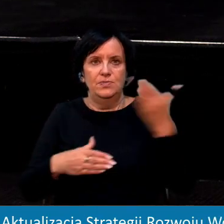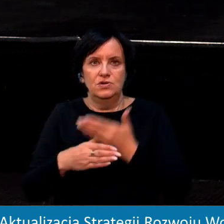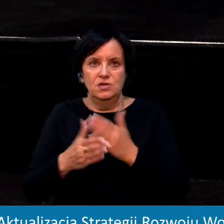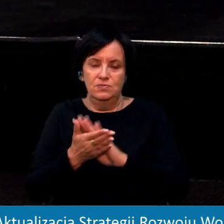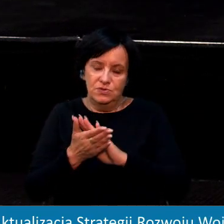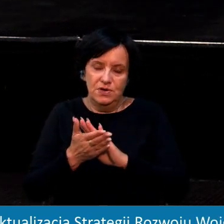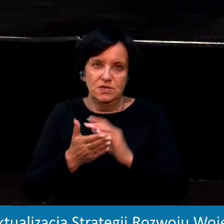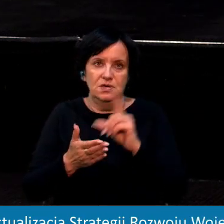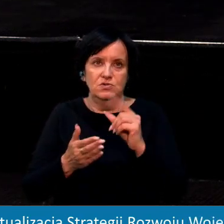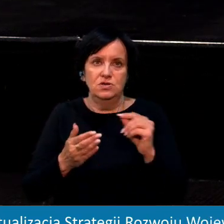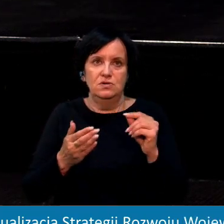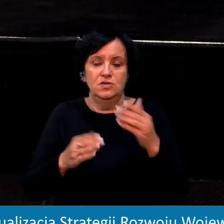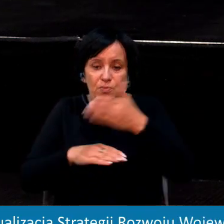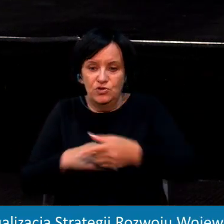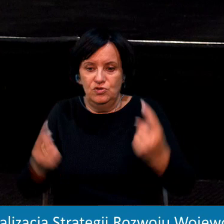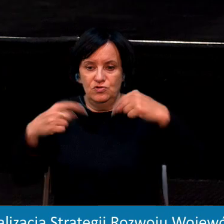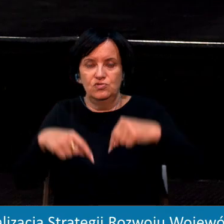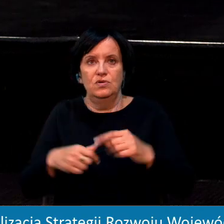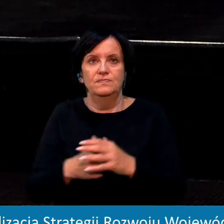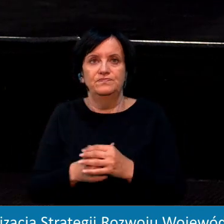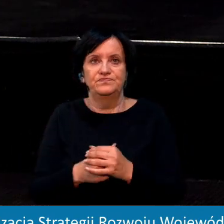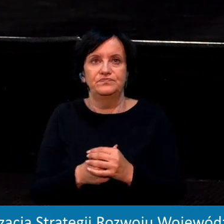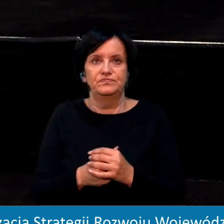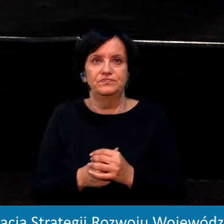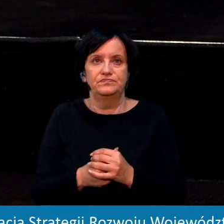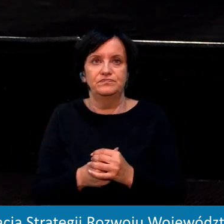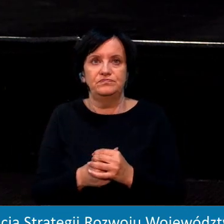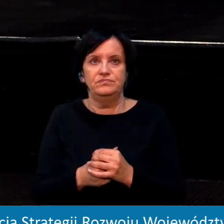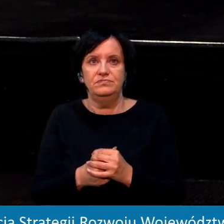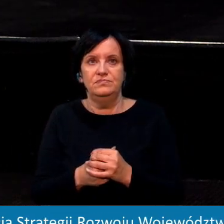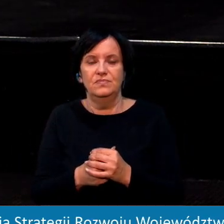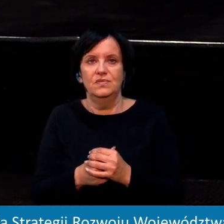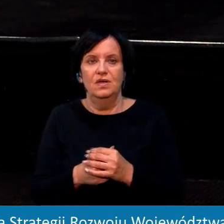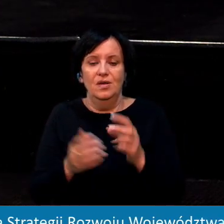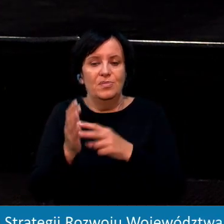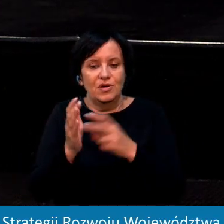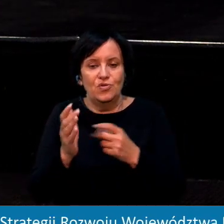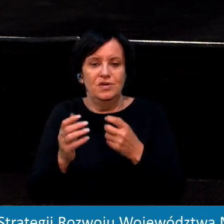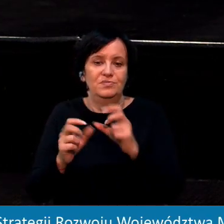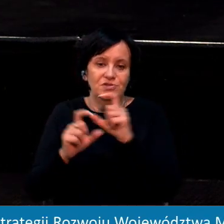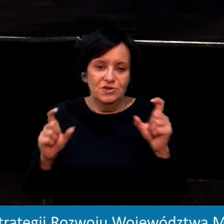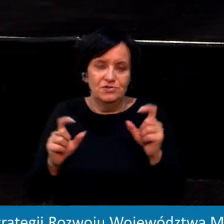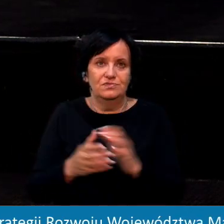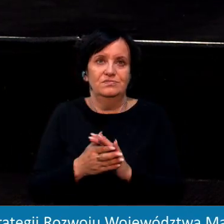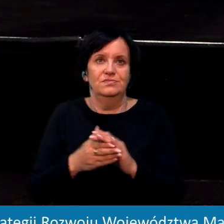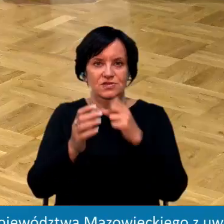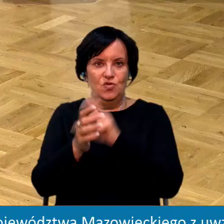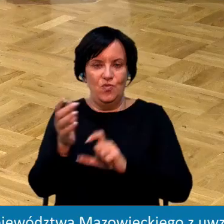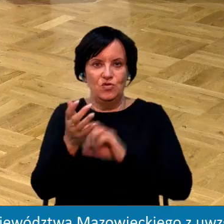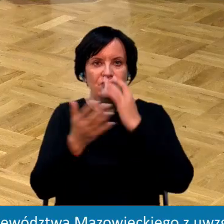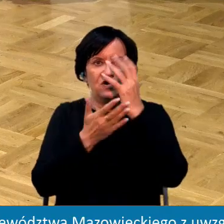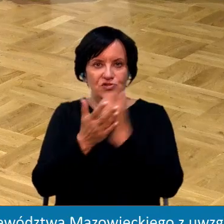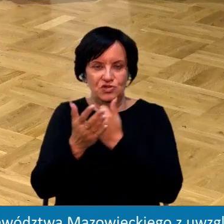Państwa, że tak troszkę może wpadłam w trakcie, ale po prostu rzeczywiście naprawdę wcześniej nie mogłam. Dziękuję bardzo.